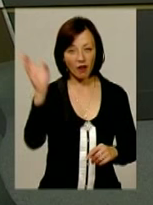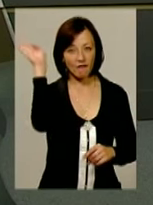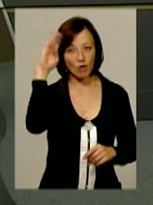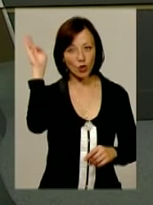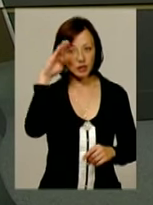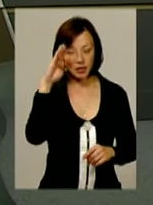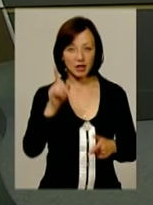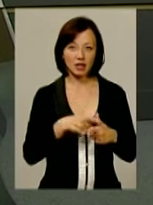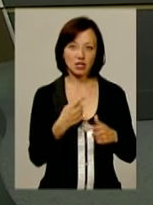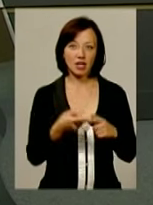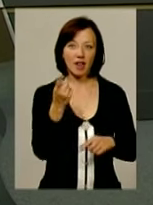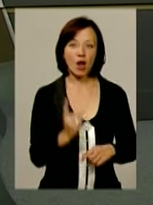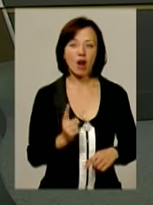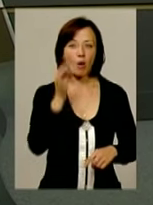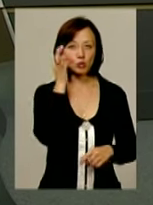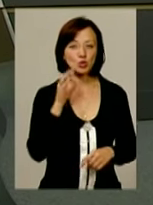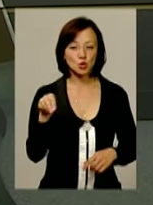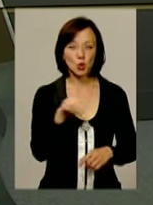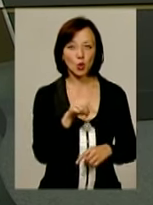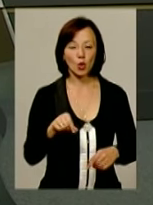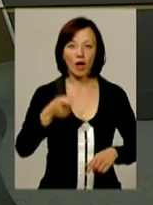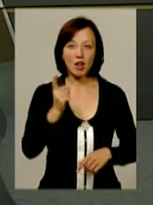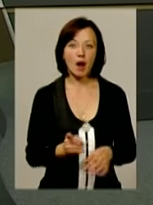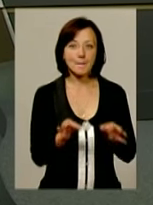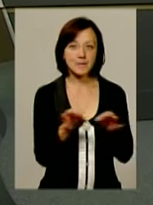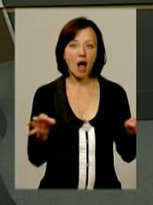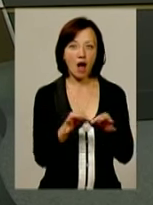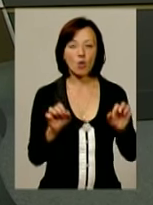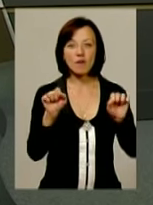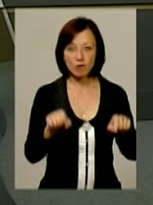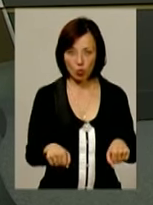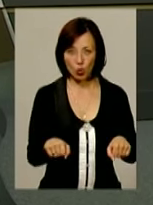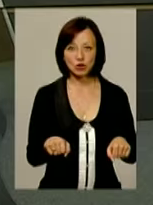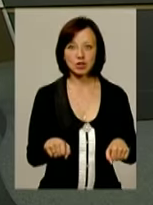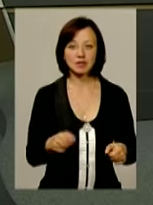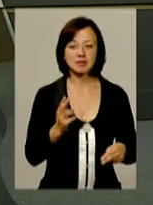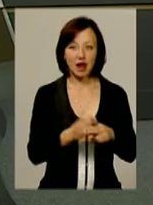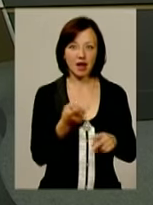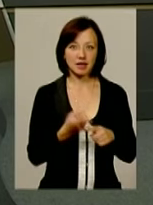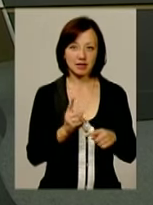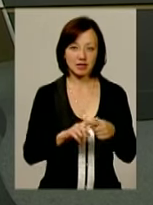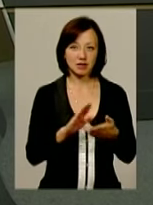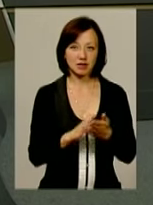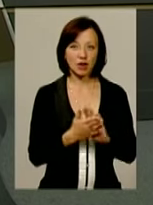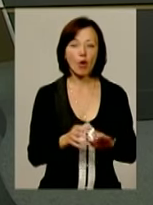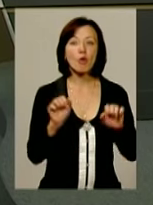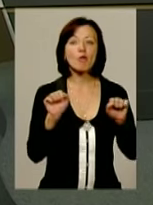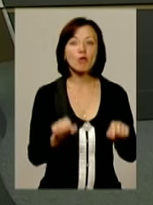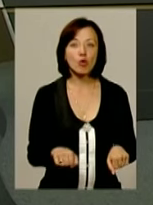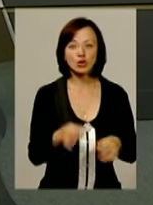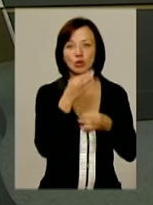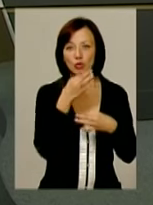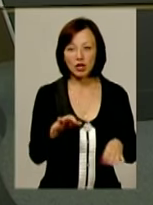як ви казали, там кілограм цукру чи кілограм макаронів можуть зарадити цій ситуації? Може